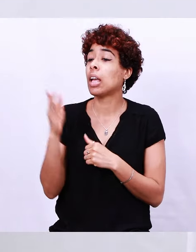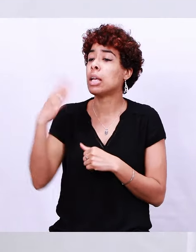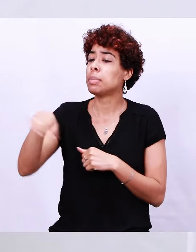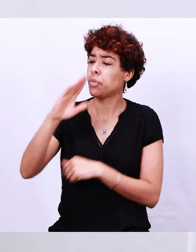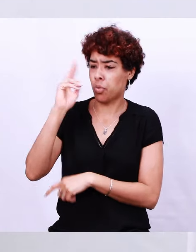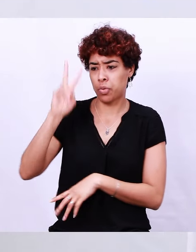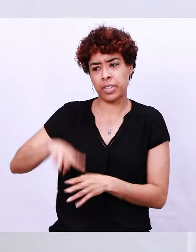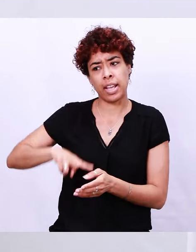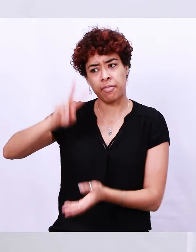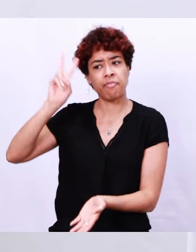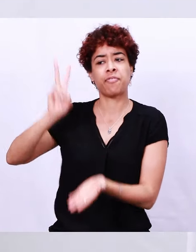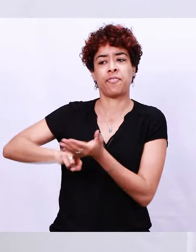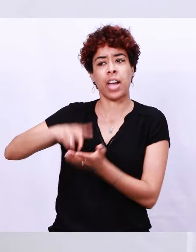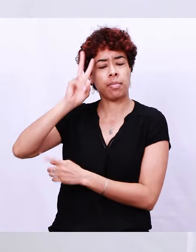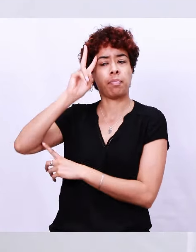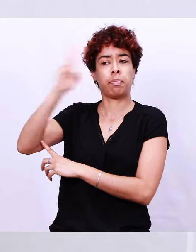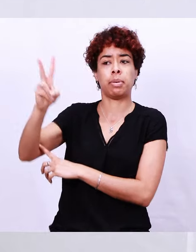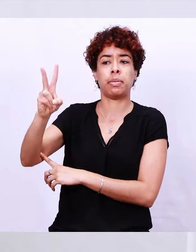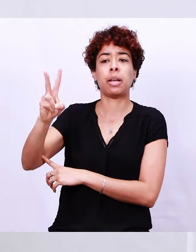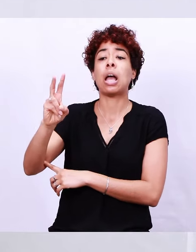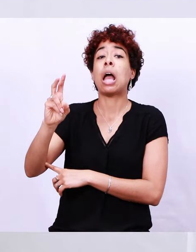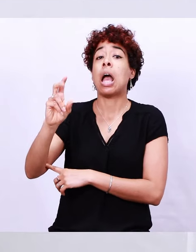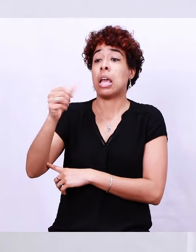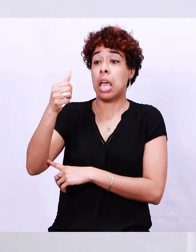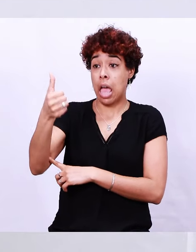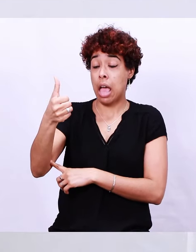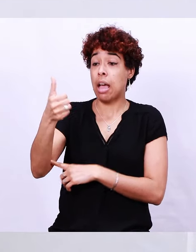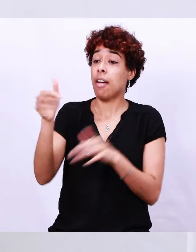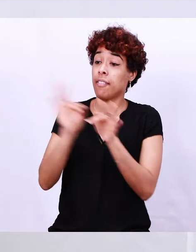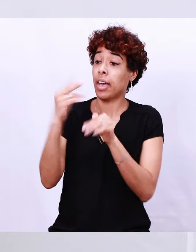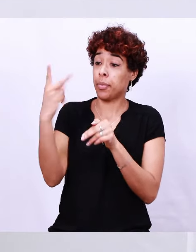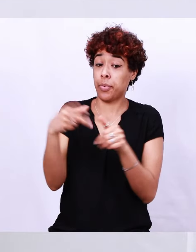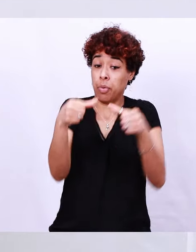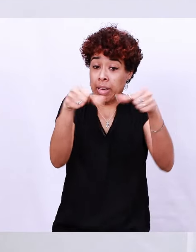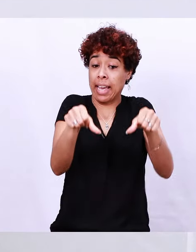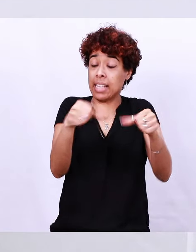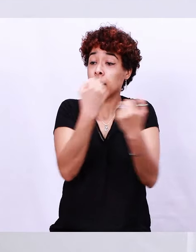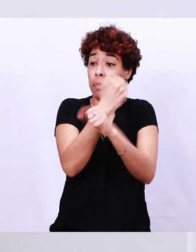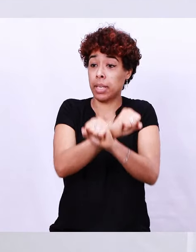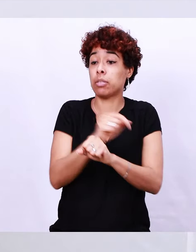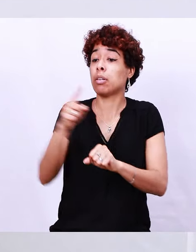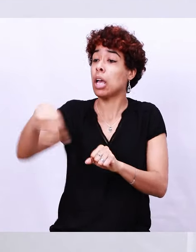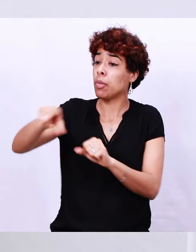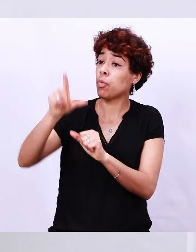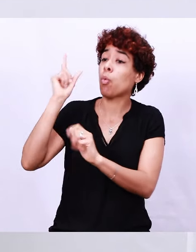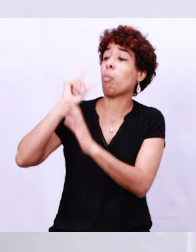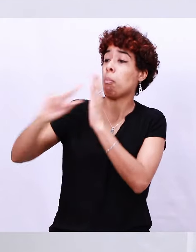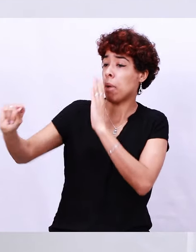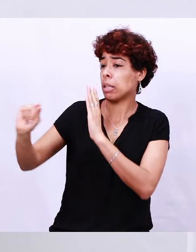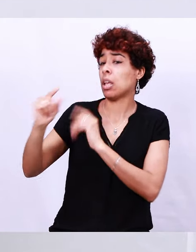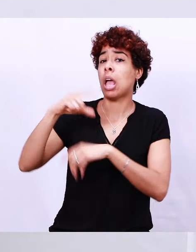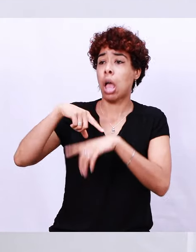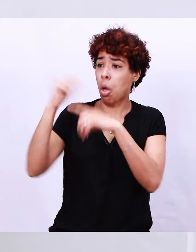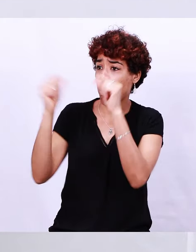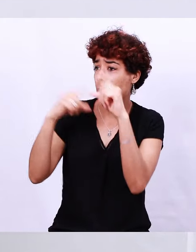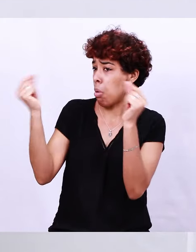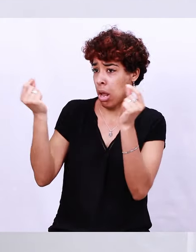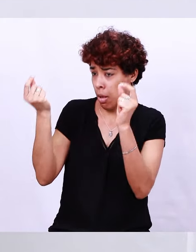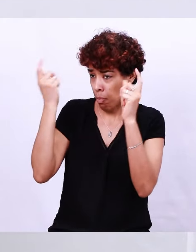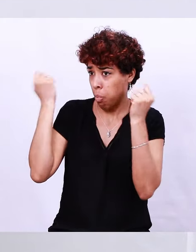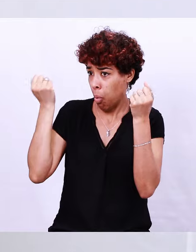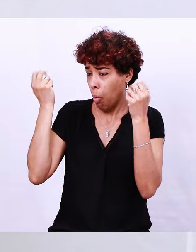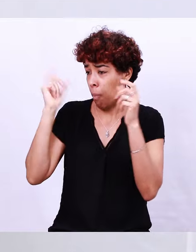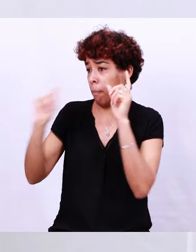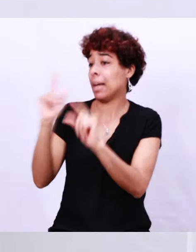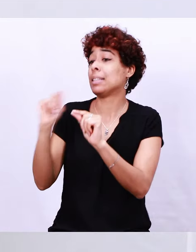êtes sincère que l'un de vos frères reste enfermé dans votre prison et vous partez emportez du blé pour nourrir vos familles